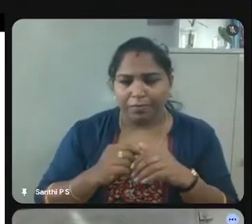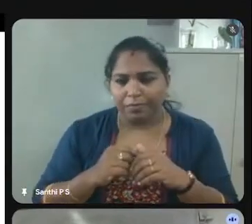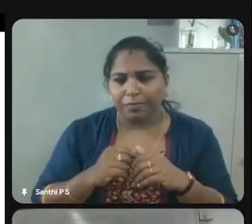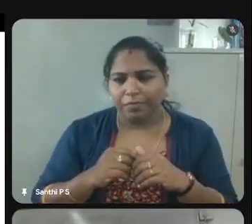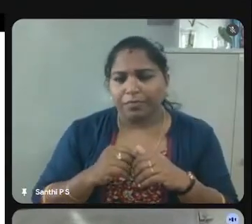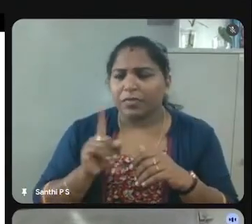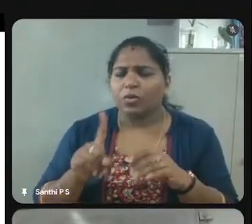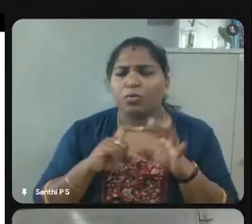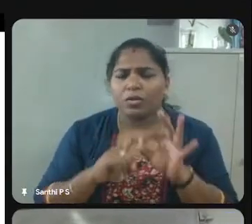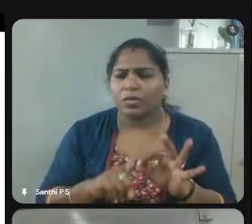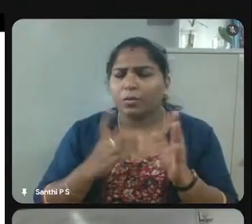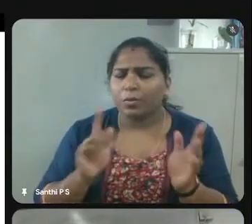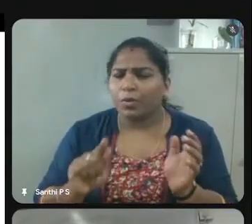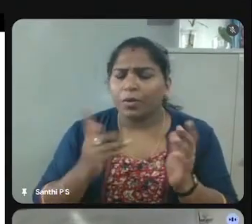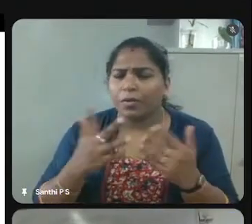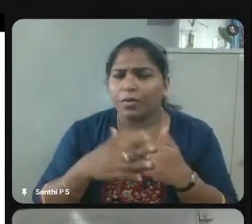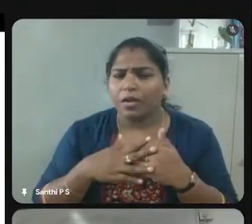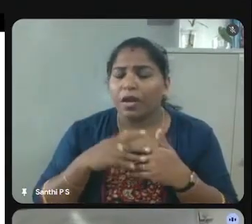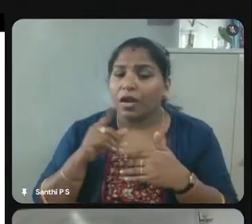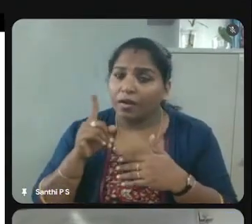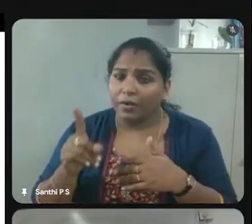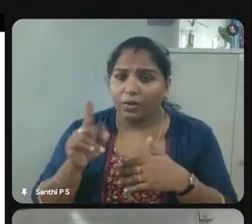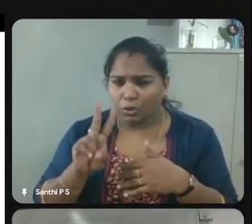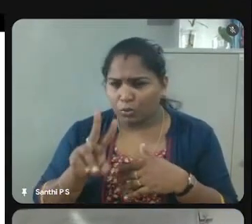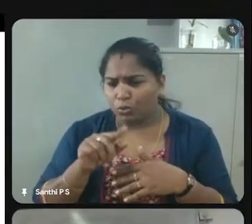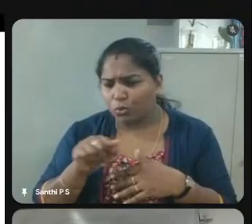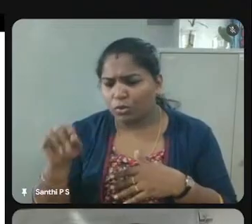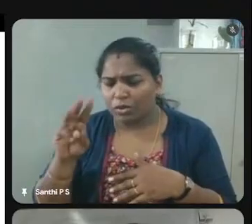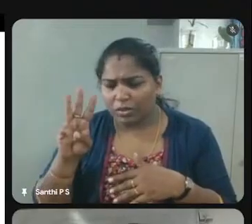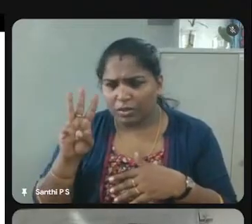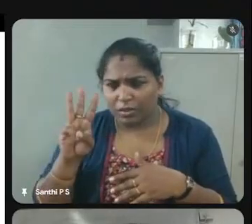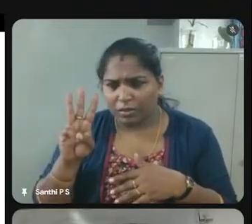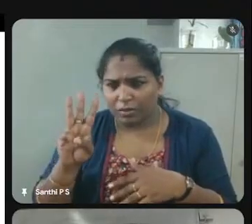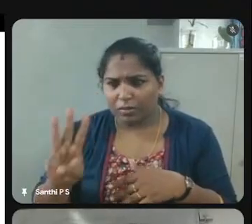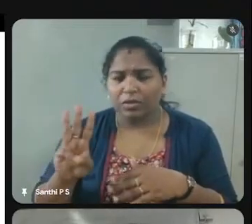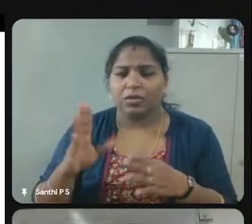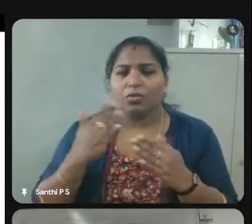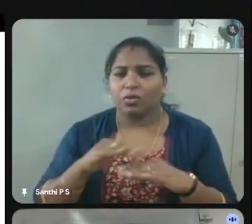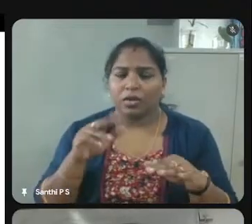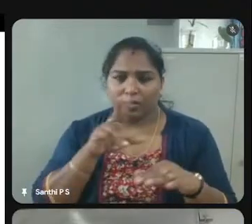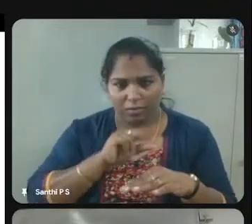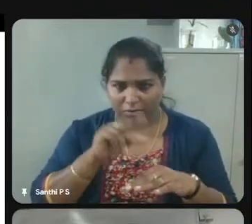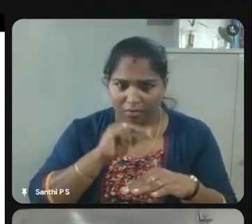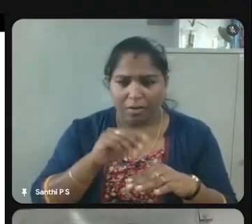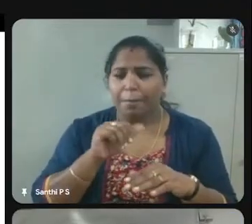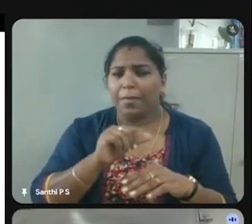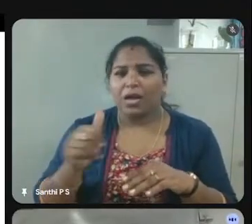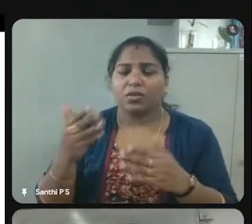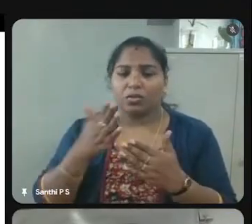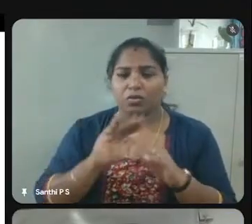ക്വസ്റ്റ്യൻ ചോദിച്ചാൽ അവിടെ ഒരു 2-3 കുട്ടികളെ ഹാർഡ്ലി അവളുടെ ബാച്ചിൽ സംസാരിക്കുന്നതുള്ളൂ. ബാക്കി